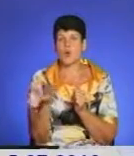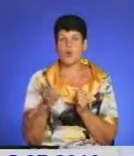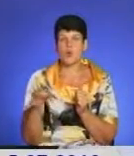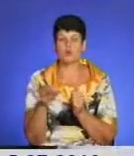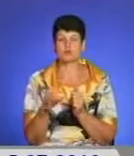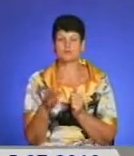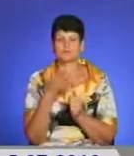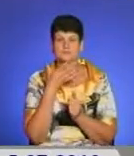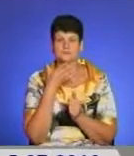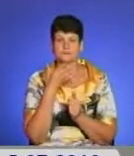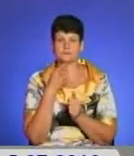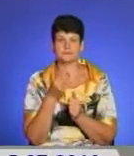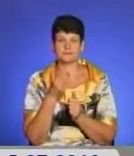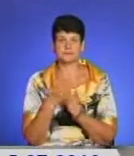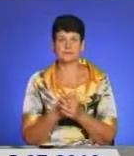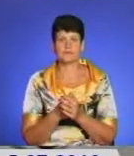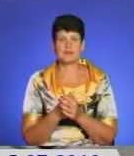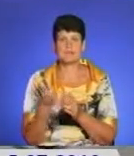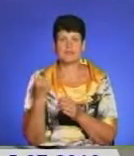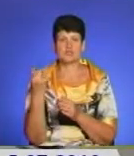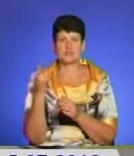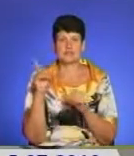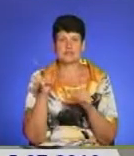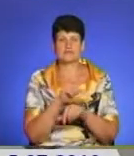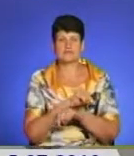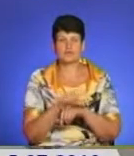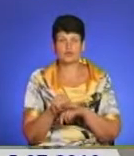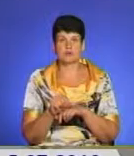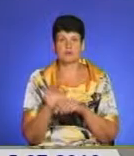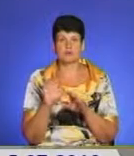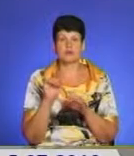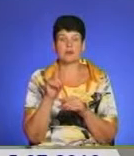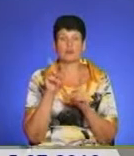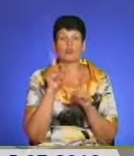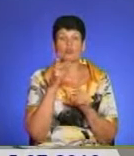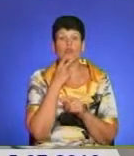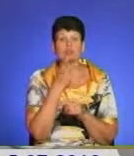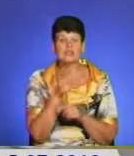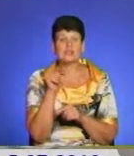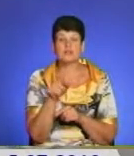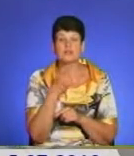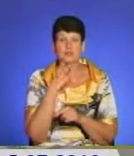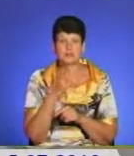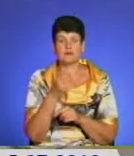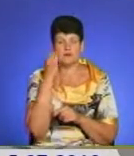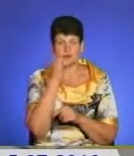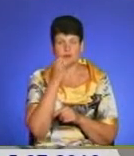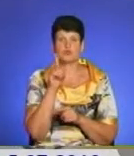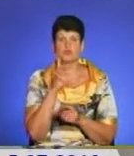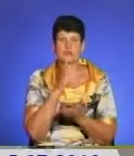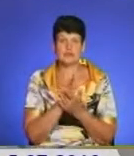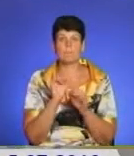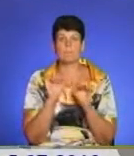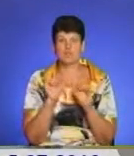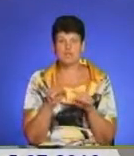добрим раціоном. Дитина їде за кордон перший раз в своєму житті, та хай подивиться хоч то, що мене бачила. Та, звісно, дякую за те, що є така можливість, що є люди,